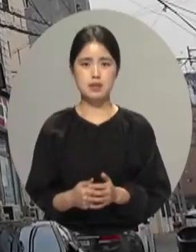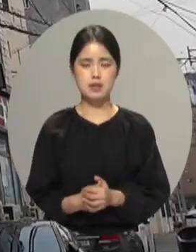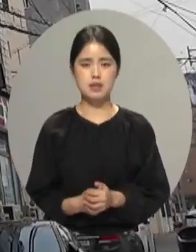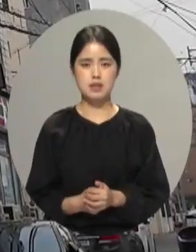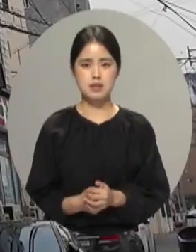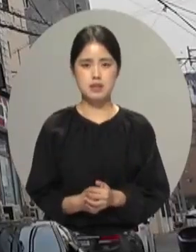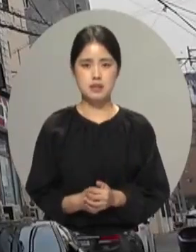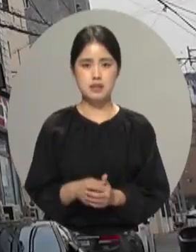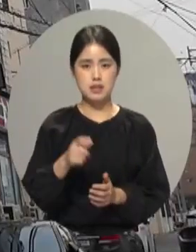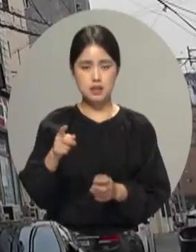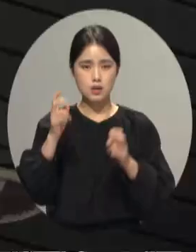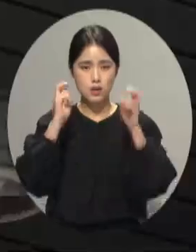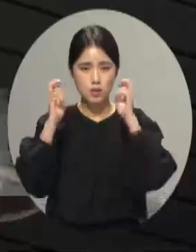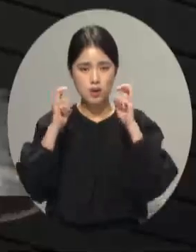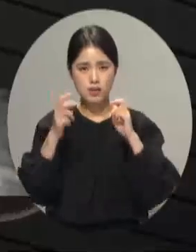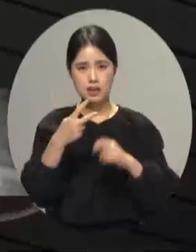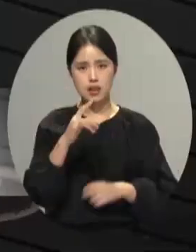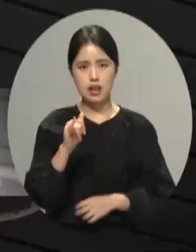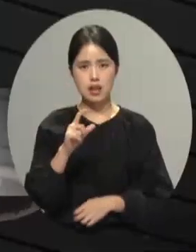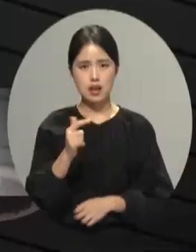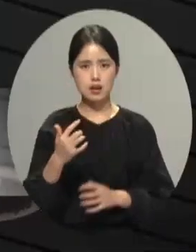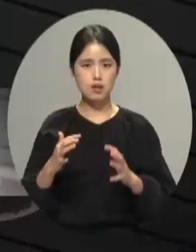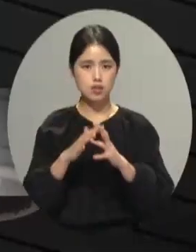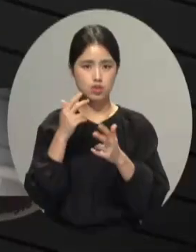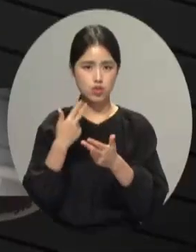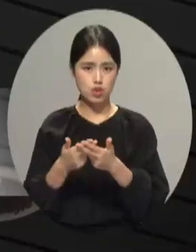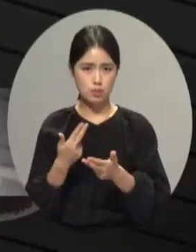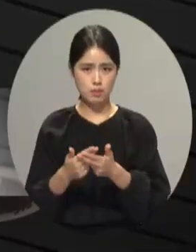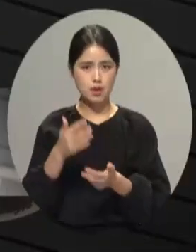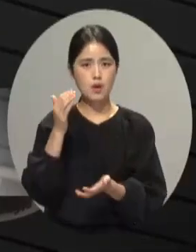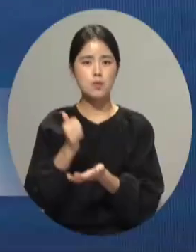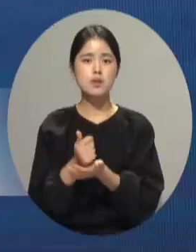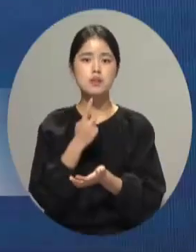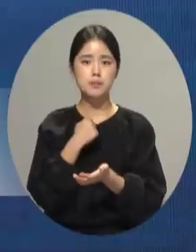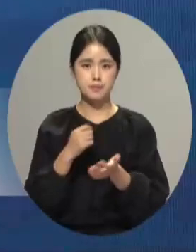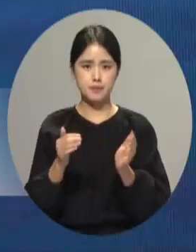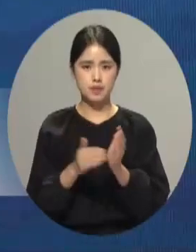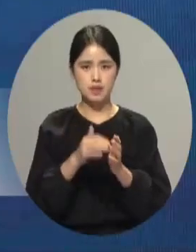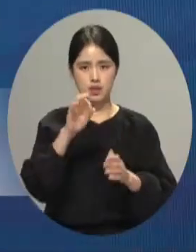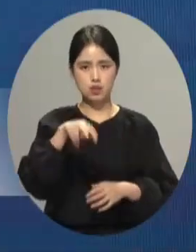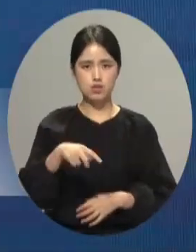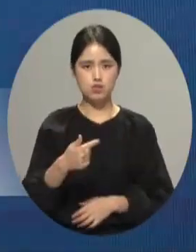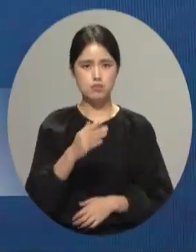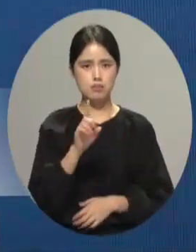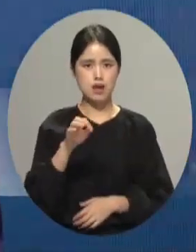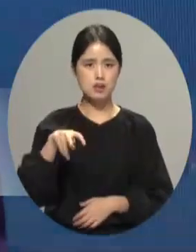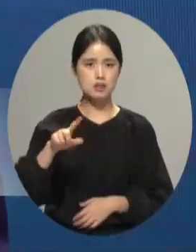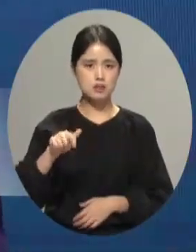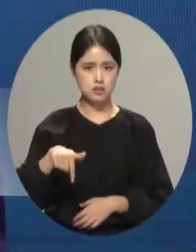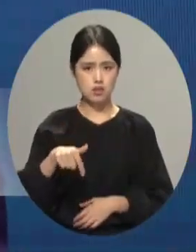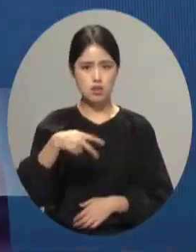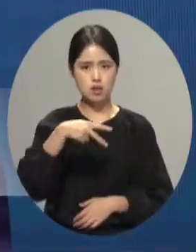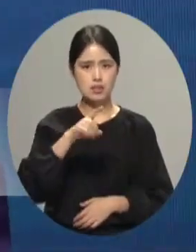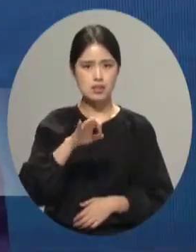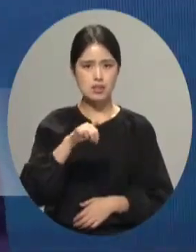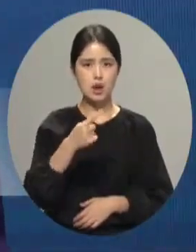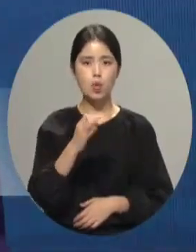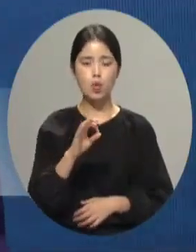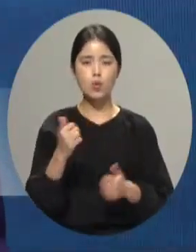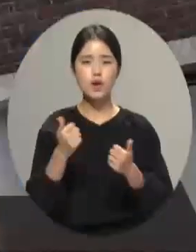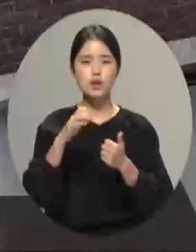원청인 사마건설사는 대한건설협회 전라북도회 회장을 역임하기도 한 윤방섭 전주상공회의소 회장이 대표인